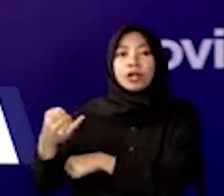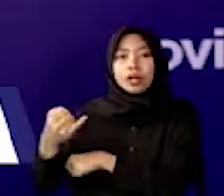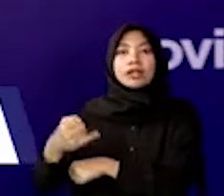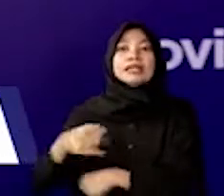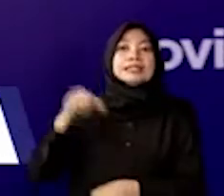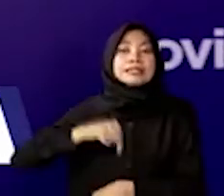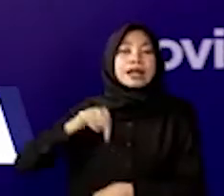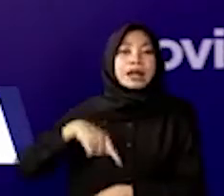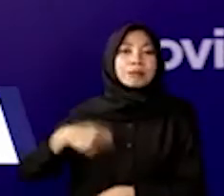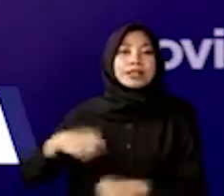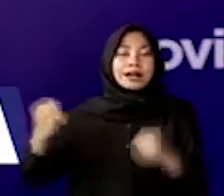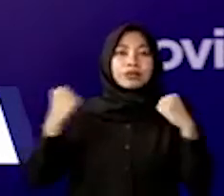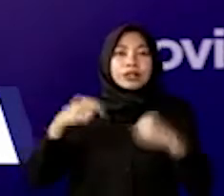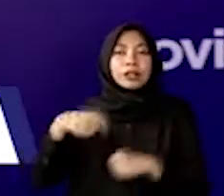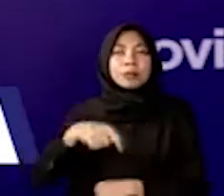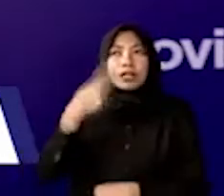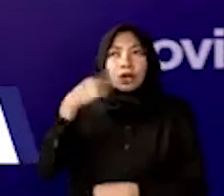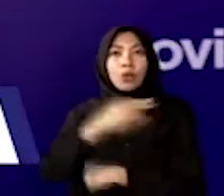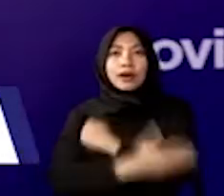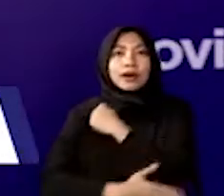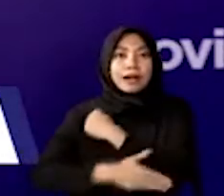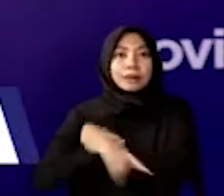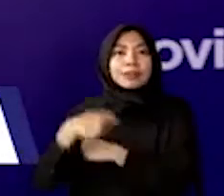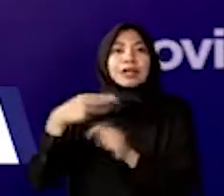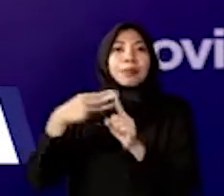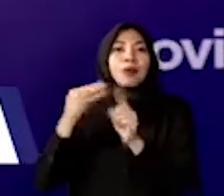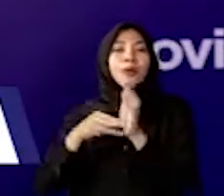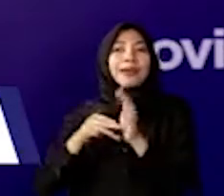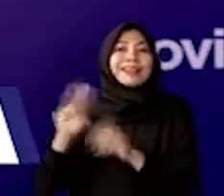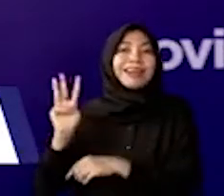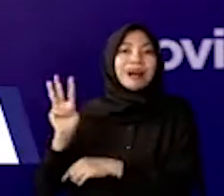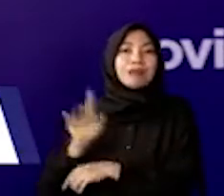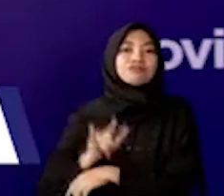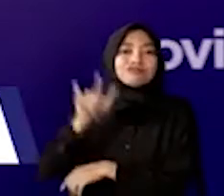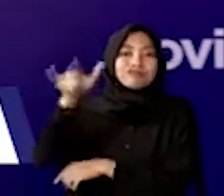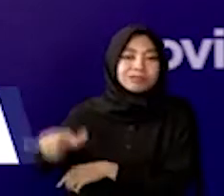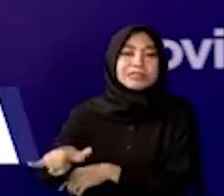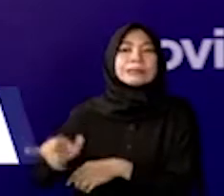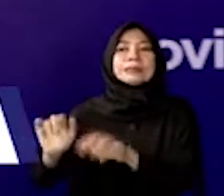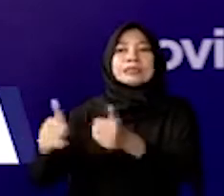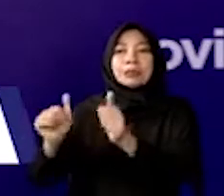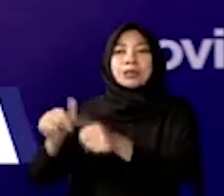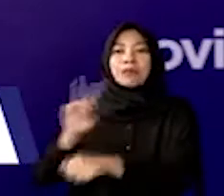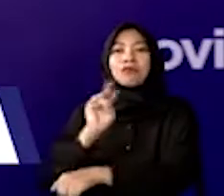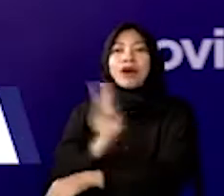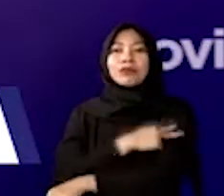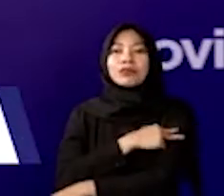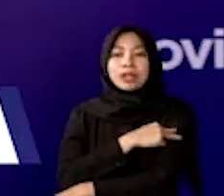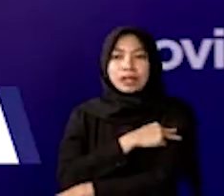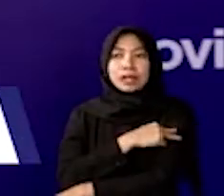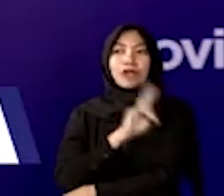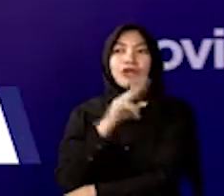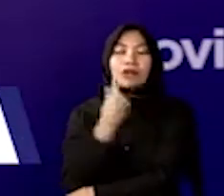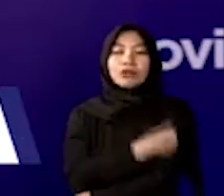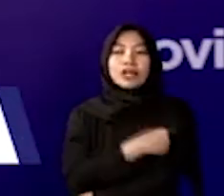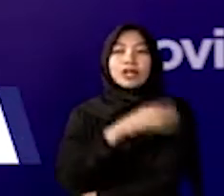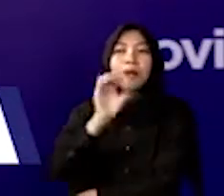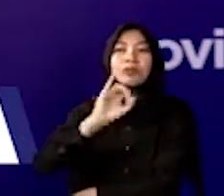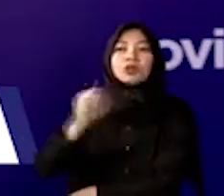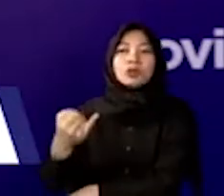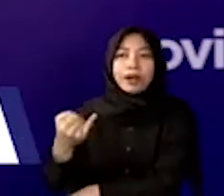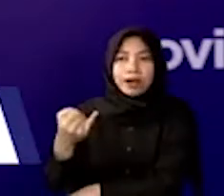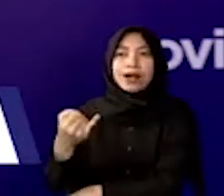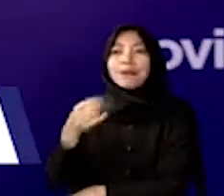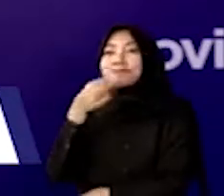Menteri Kesehatan menteri luar negeri menteri BUMN untuk eh mempersiapkan R juta yang diorder pertama dan